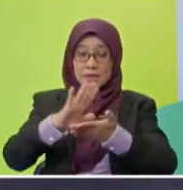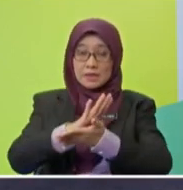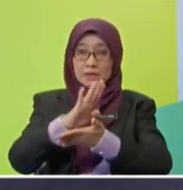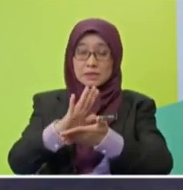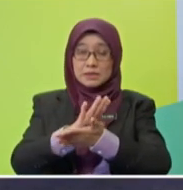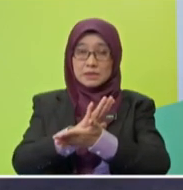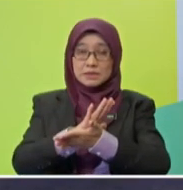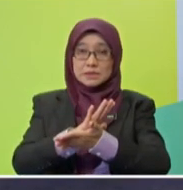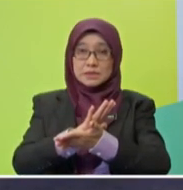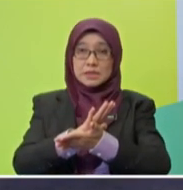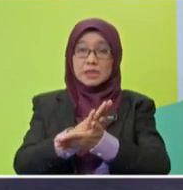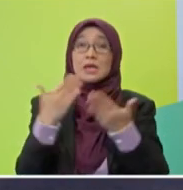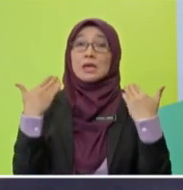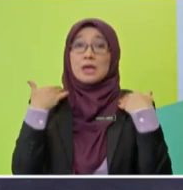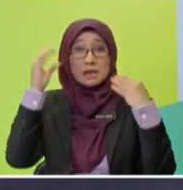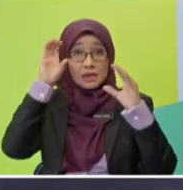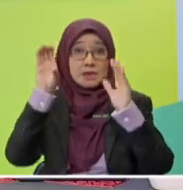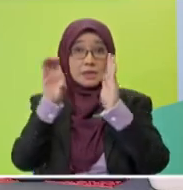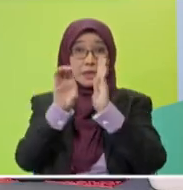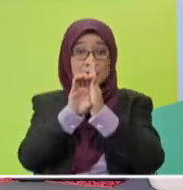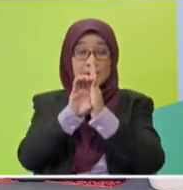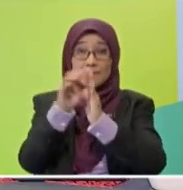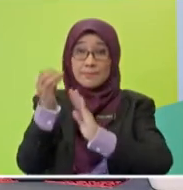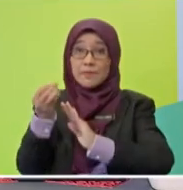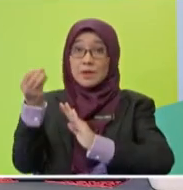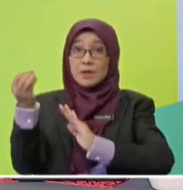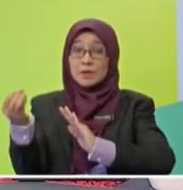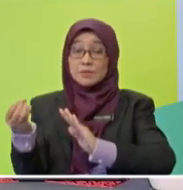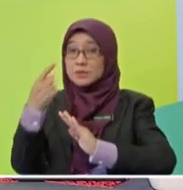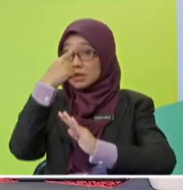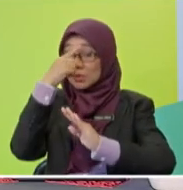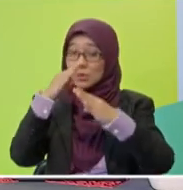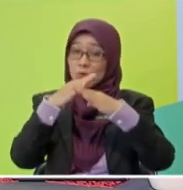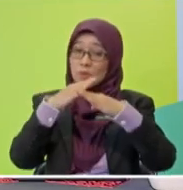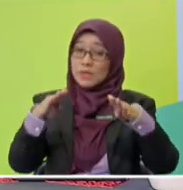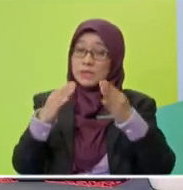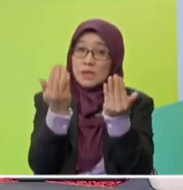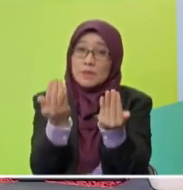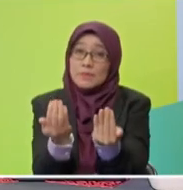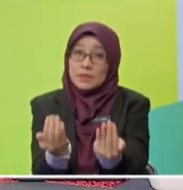objek gambar objek yang menunjukkan berat dengan ringan